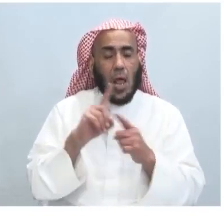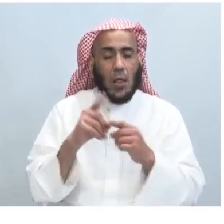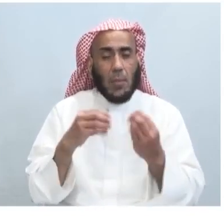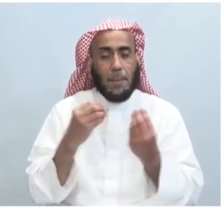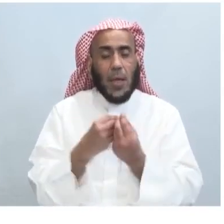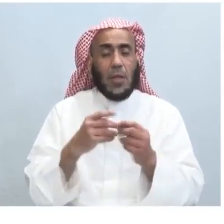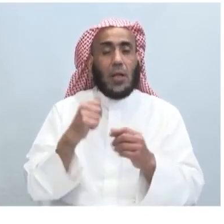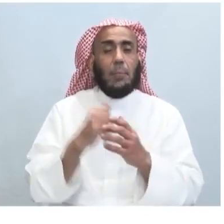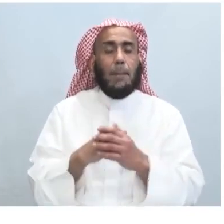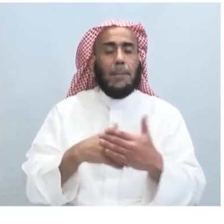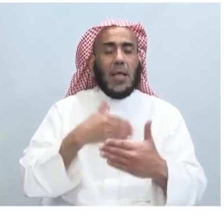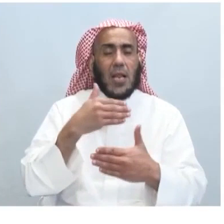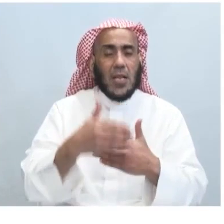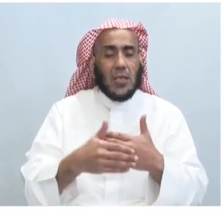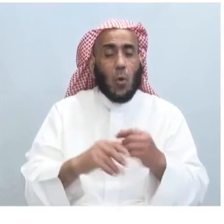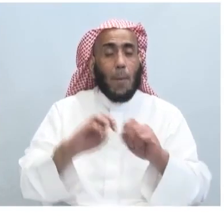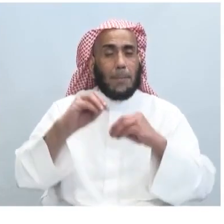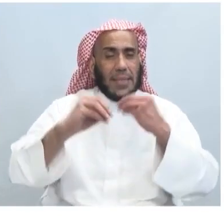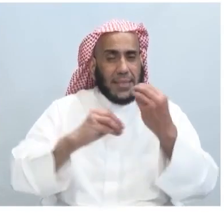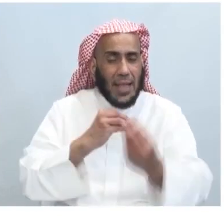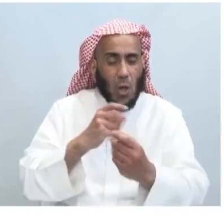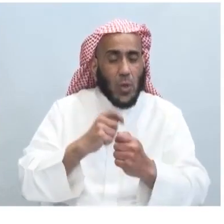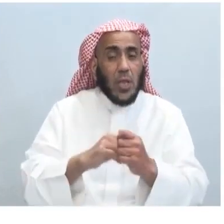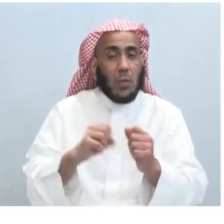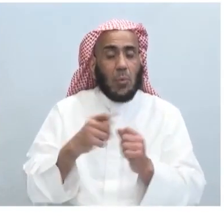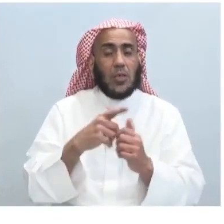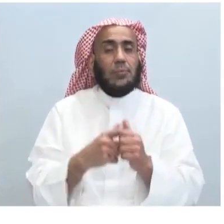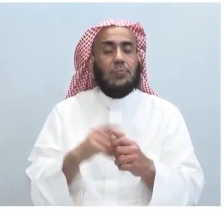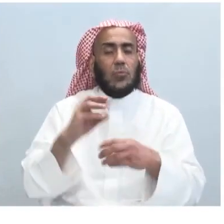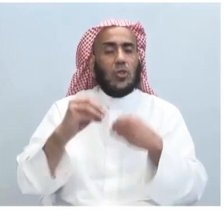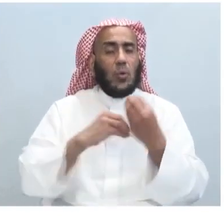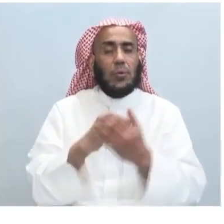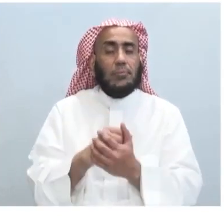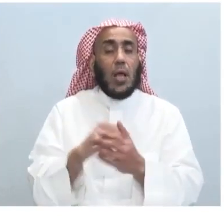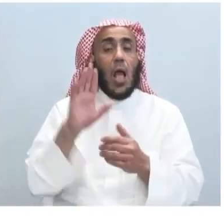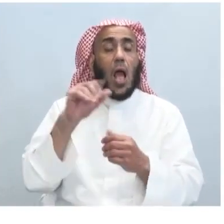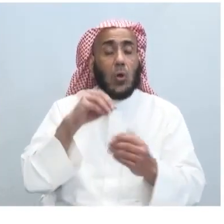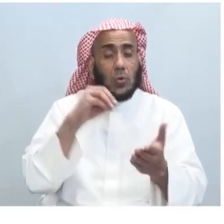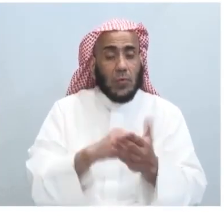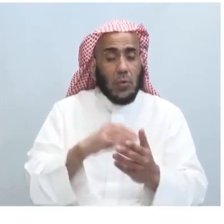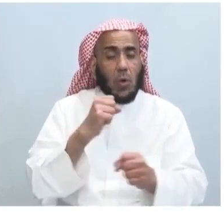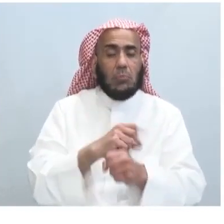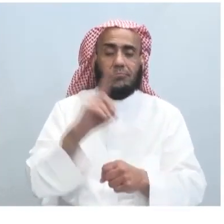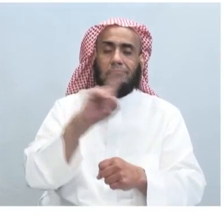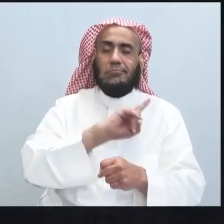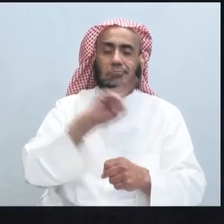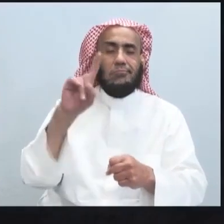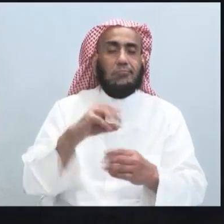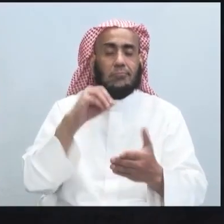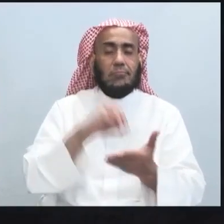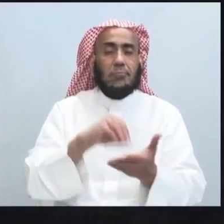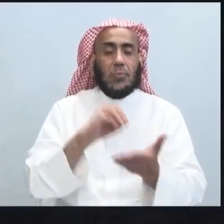هذه القيم بعد ذلك تقوم بالتعويض المباشر تعويض مباشر هل يوجد معاملات لا يوجد معاملات